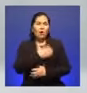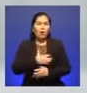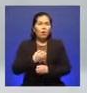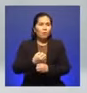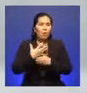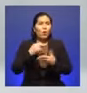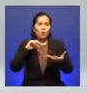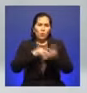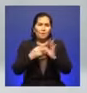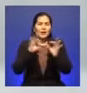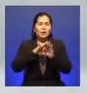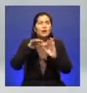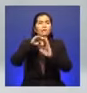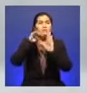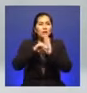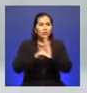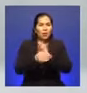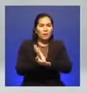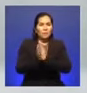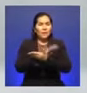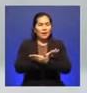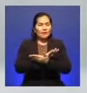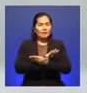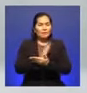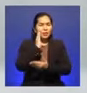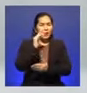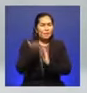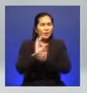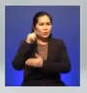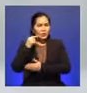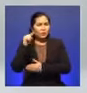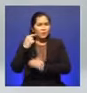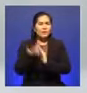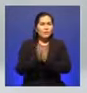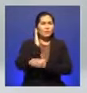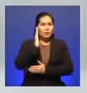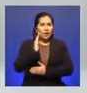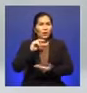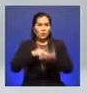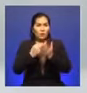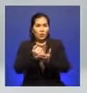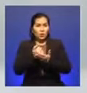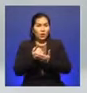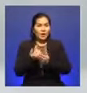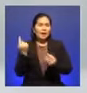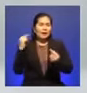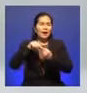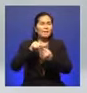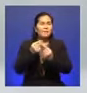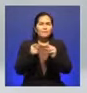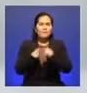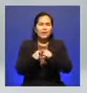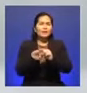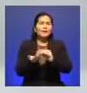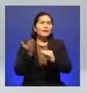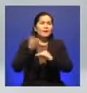วนการข้ามเพศไม่ใช่การเสริมความงามนะคะแล้วก็การใช้ฮอร์โมนก็คือส่วนหนึ่งของการสร้างเสริมสุขภาวะของคน